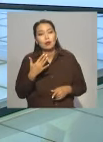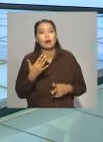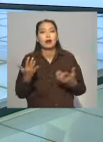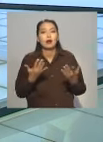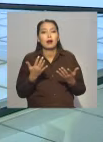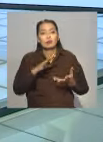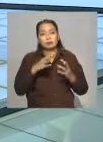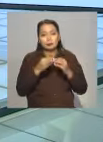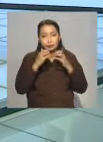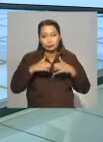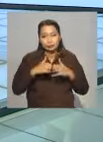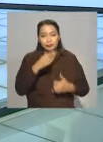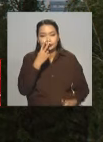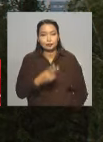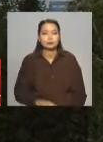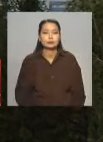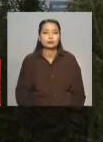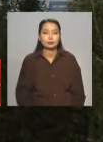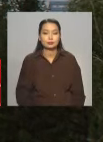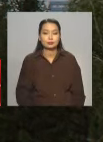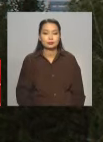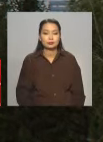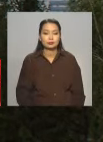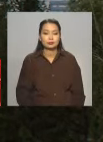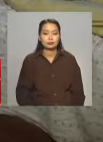талдау жасаған екен, көрейік.